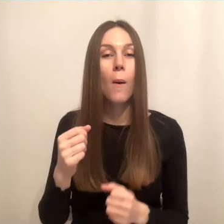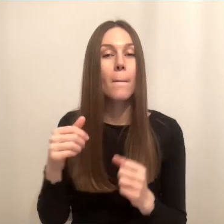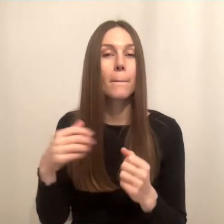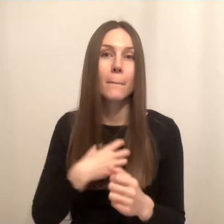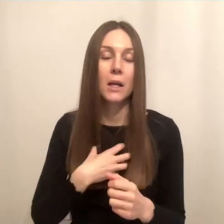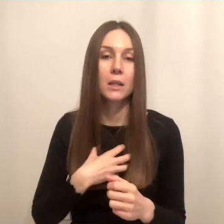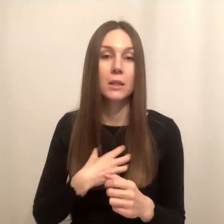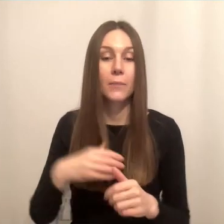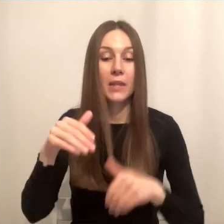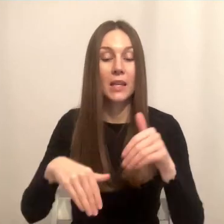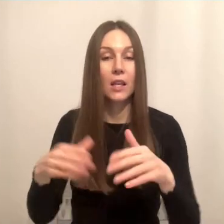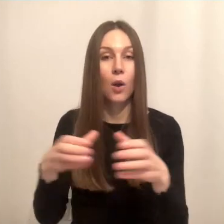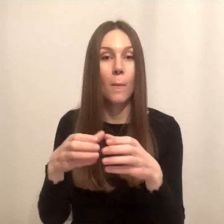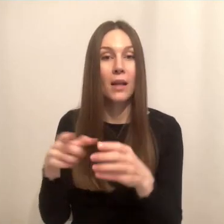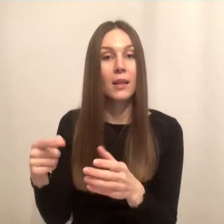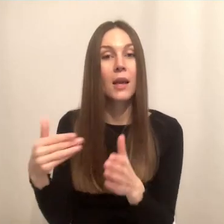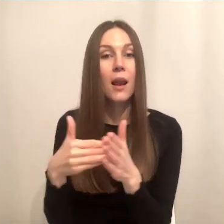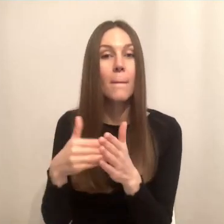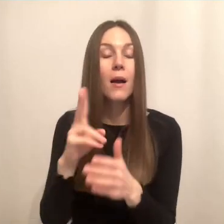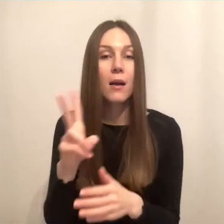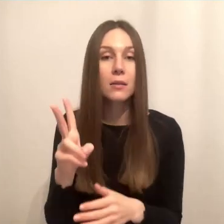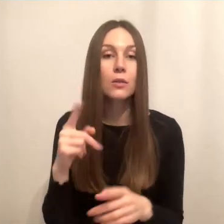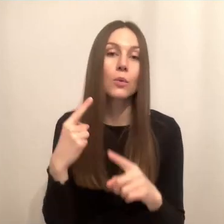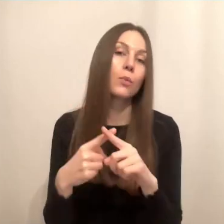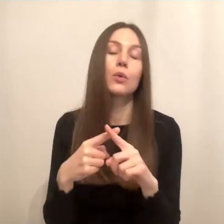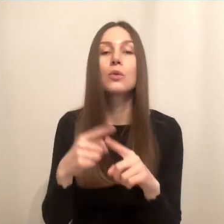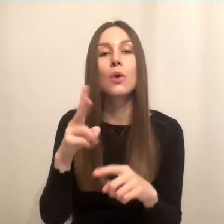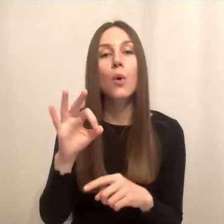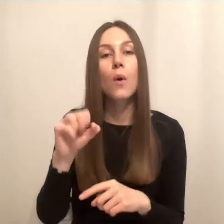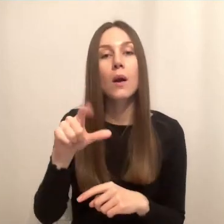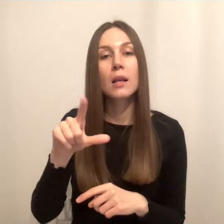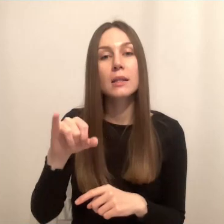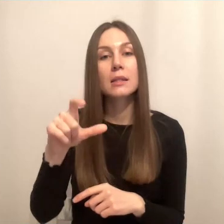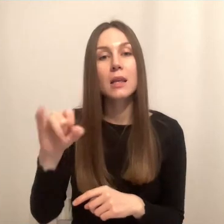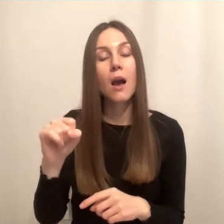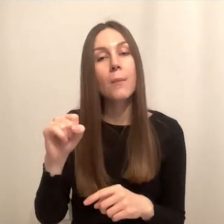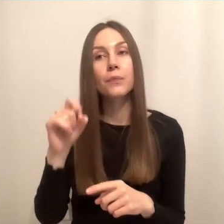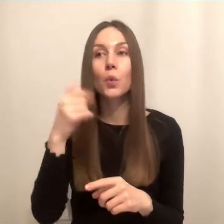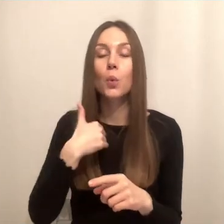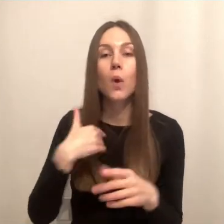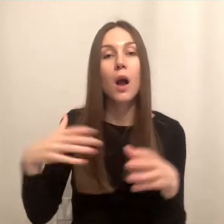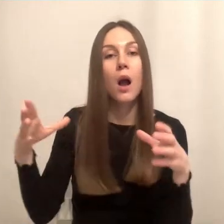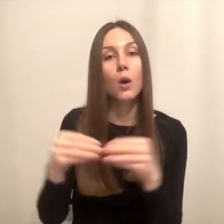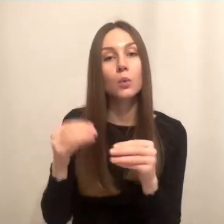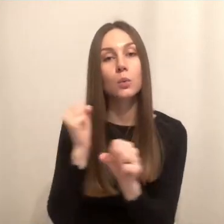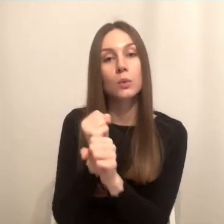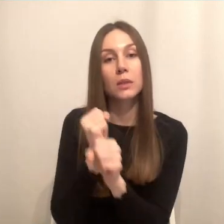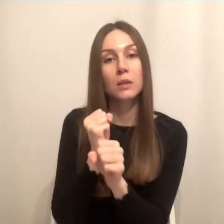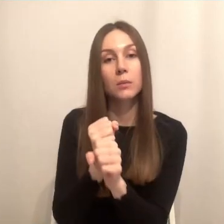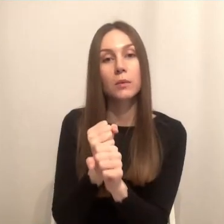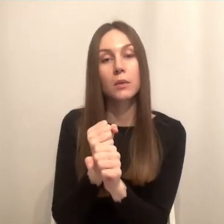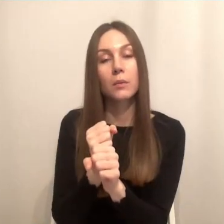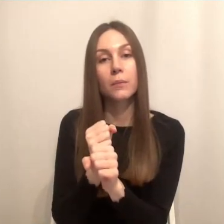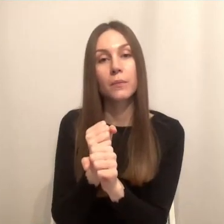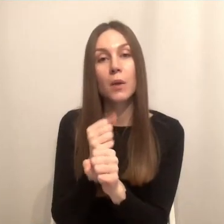rinkimų kampanijos ir koalicijos partneriai, su kuo norėtumėt kartu dirbti, jeigu pasisektų jūsų ir jūsų jėgai